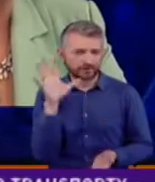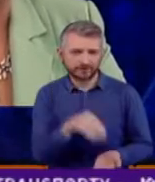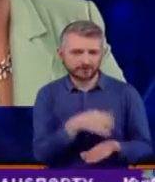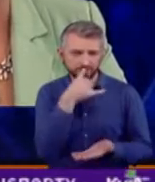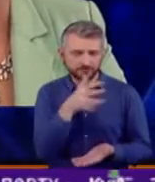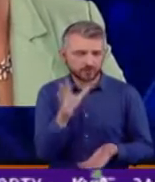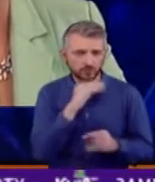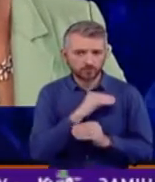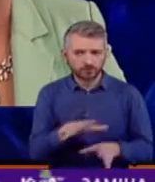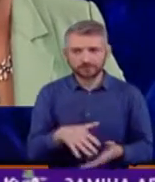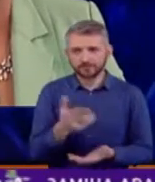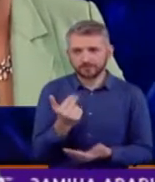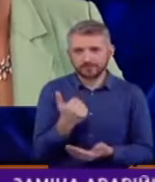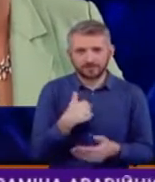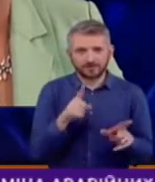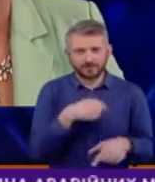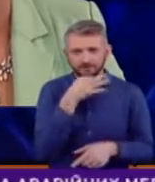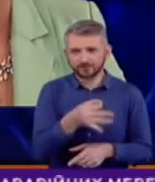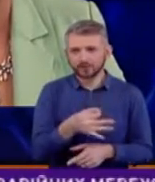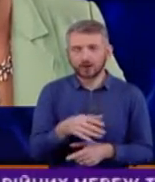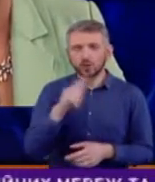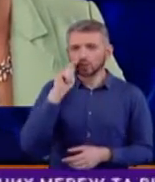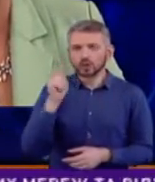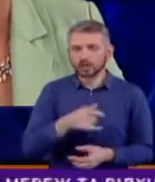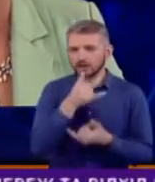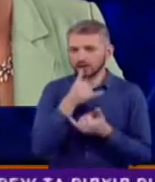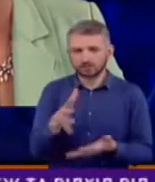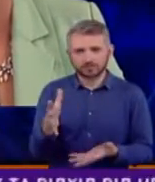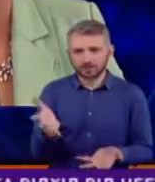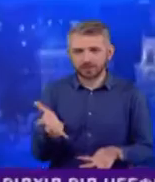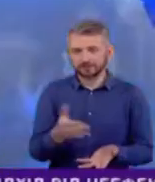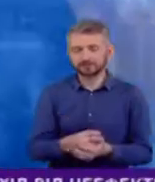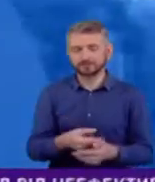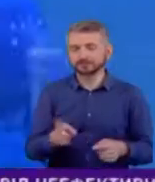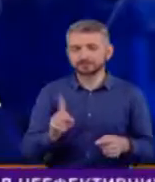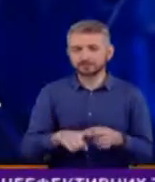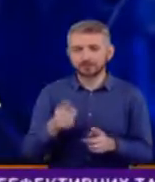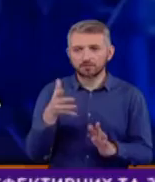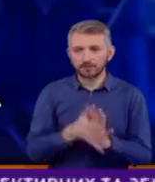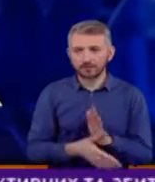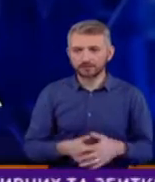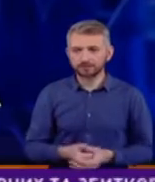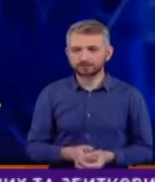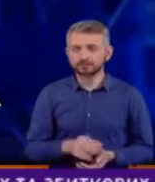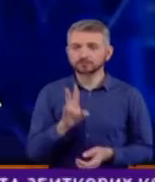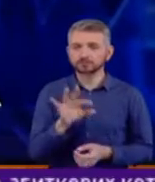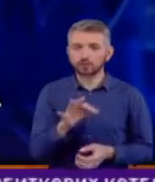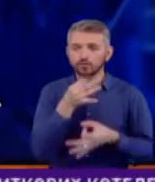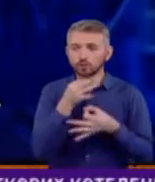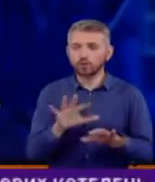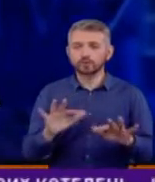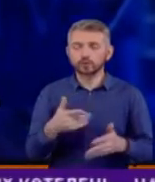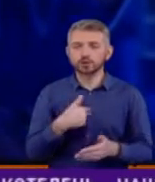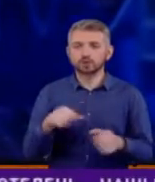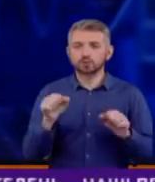мы не успеем, это правда, даже Украина не смогла их осилить, это понятно. Но в любом случае